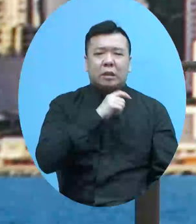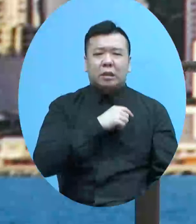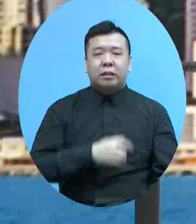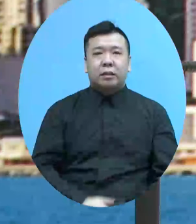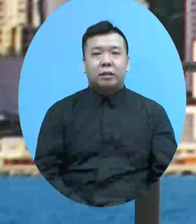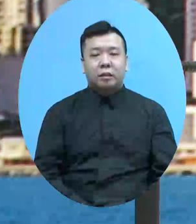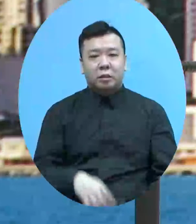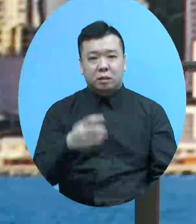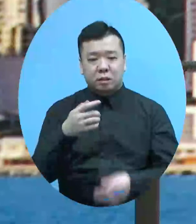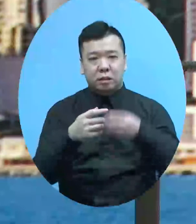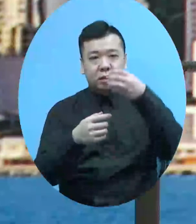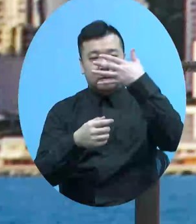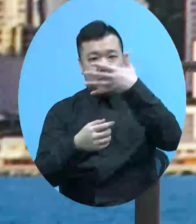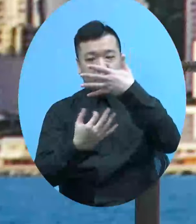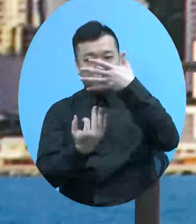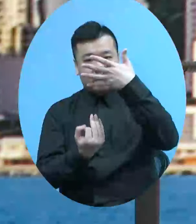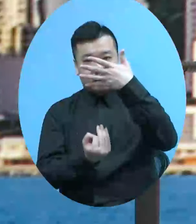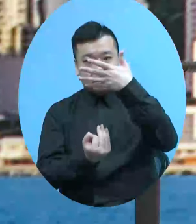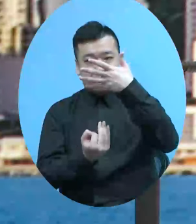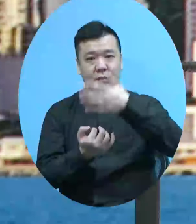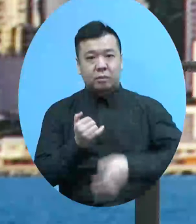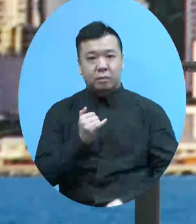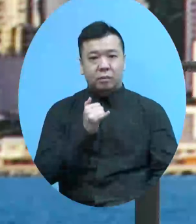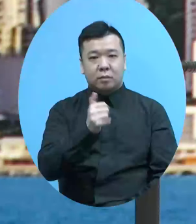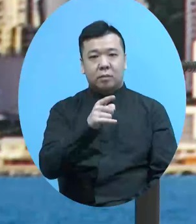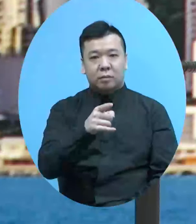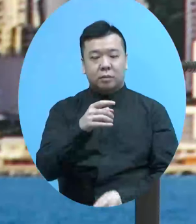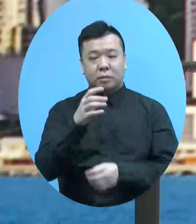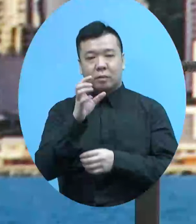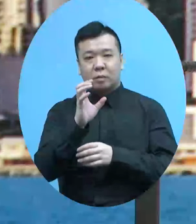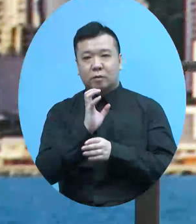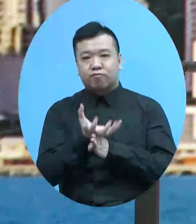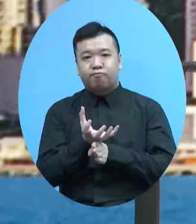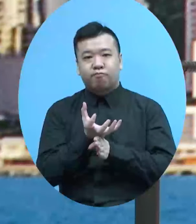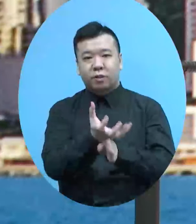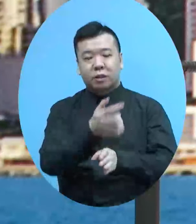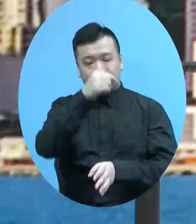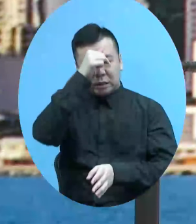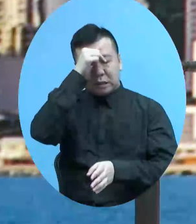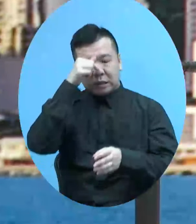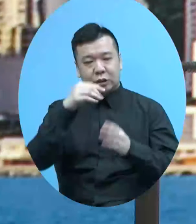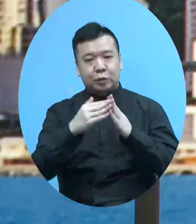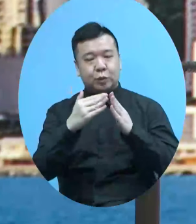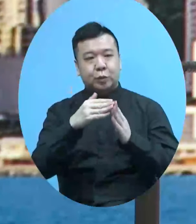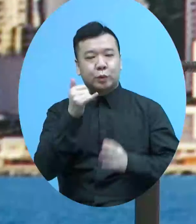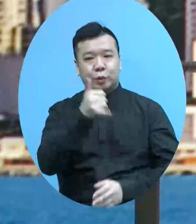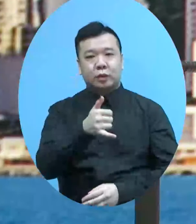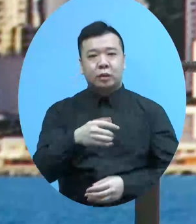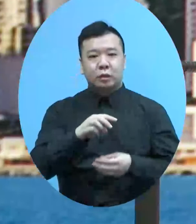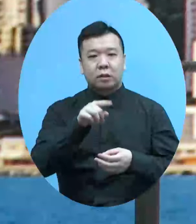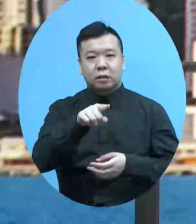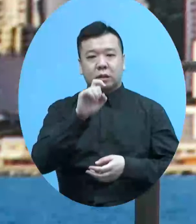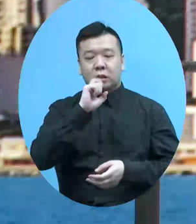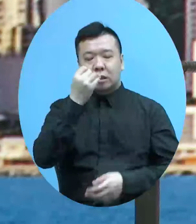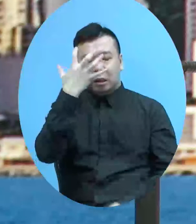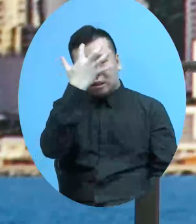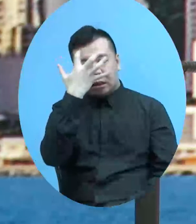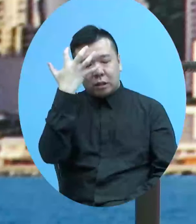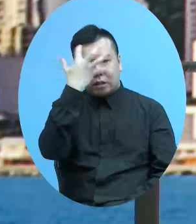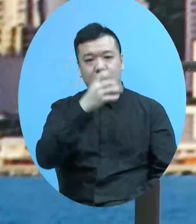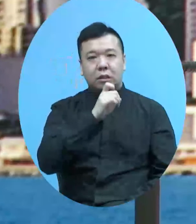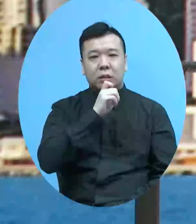所以30日就由喀巴車送去威爾斯醫院那時候已經是有點痰痰和